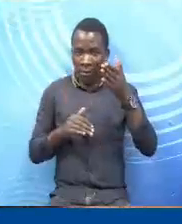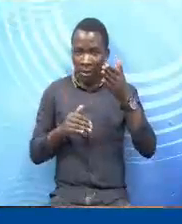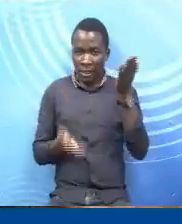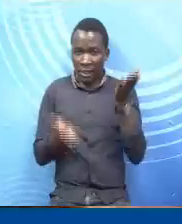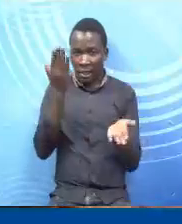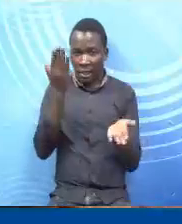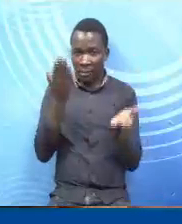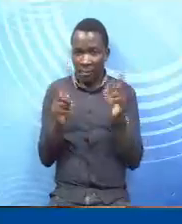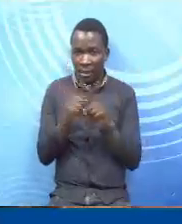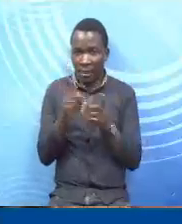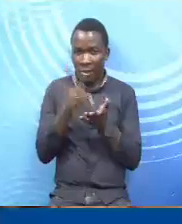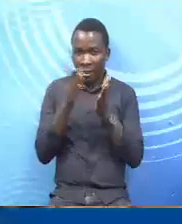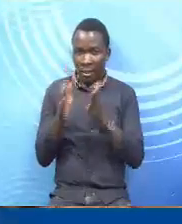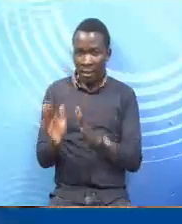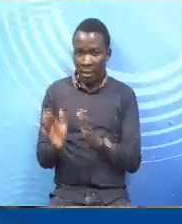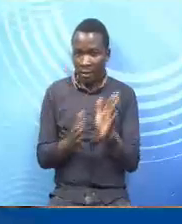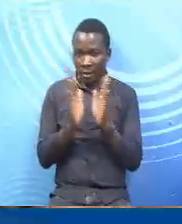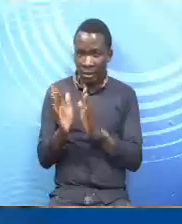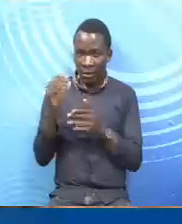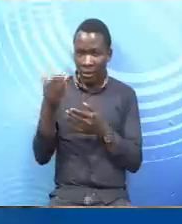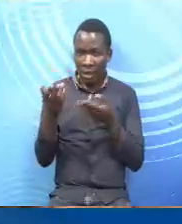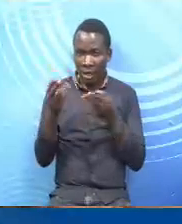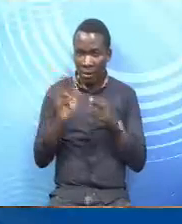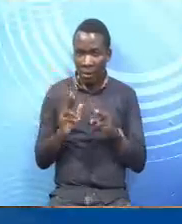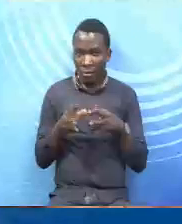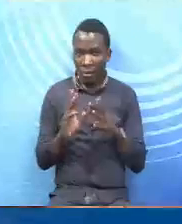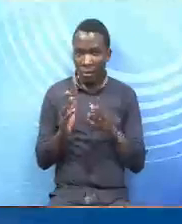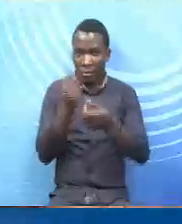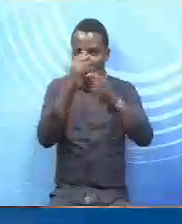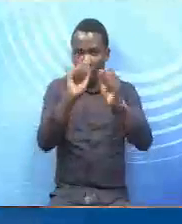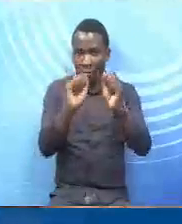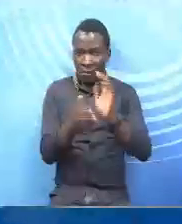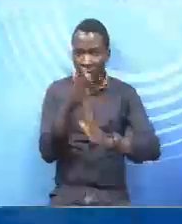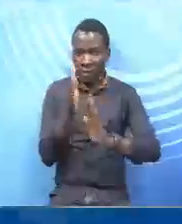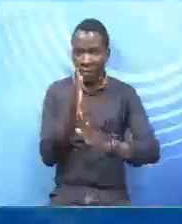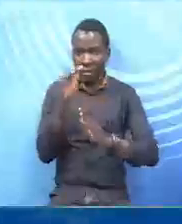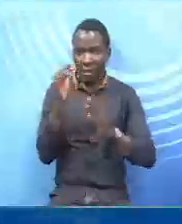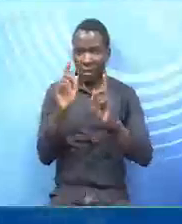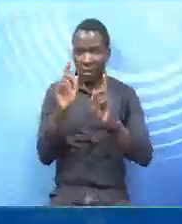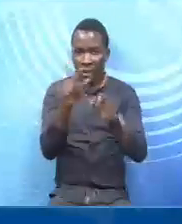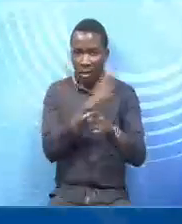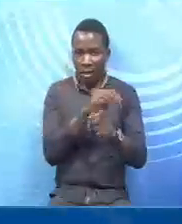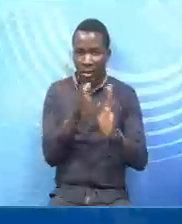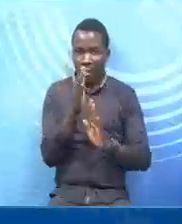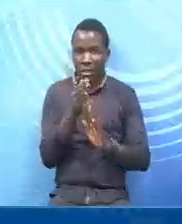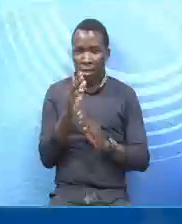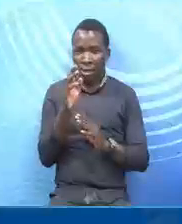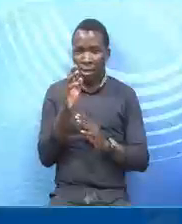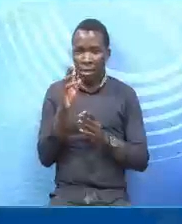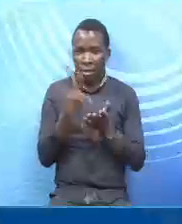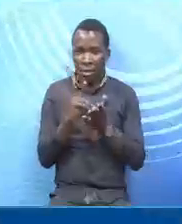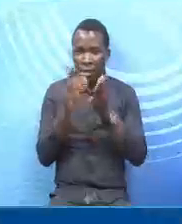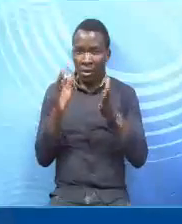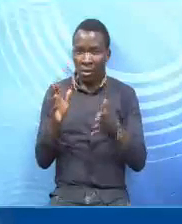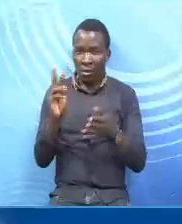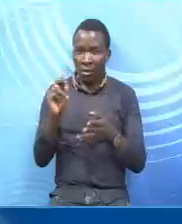babigena ahite haba impamvu yo kumutabara mu buryo bwihuse ahita ajya kubitara vurwe vuba. Docteur Menelas Nkeshimana